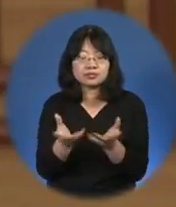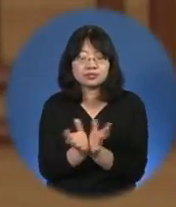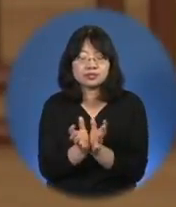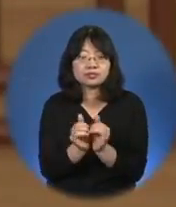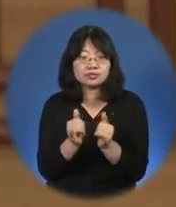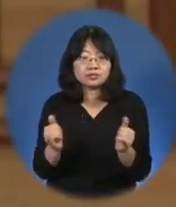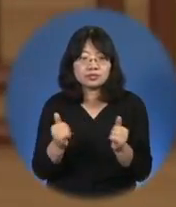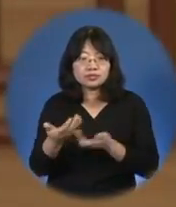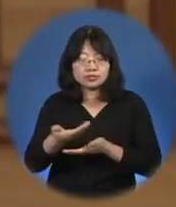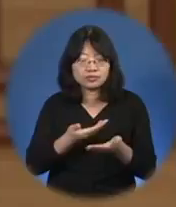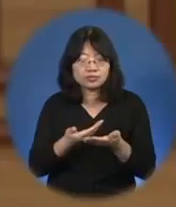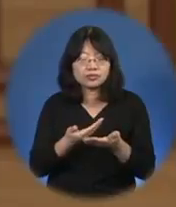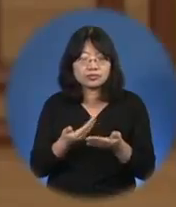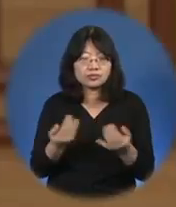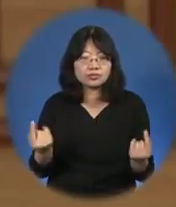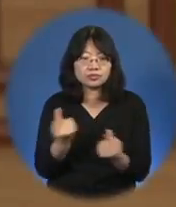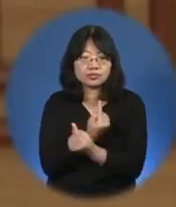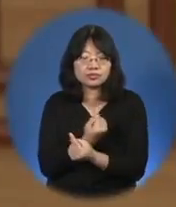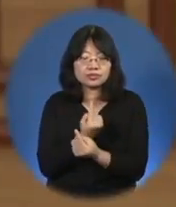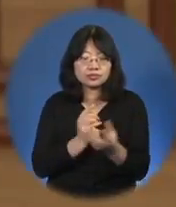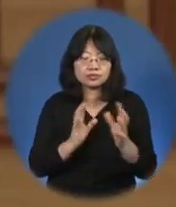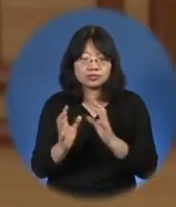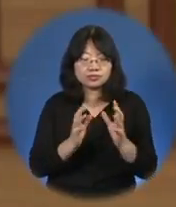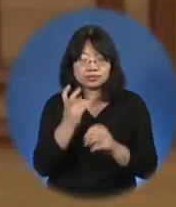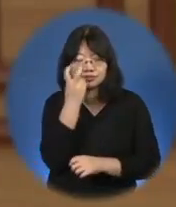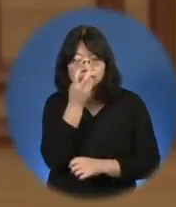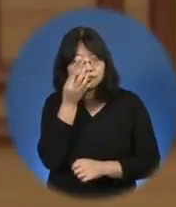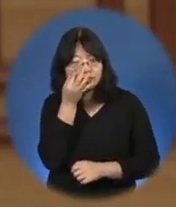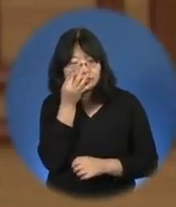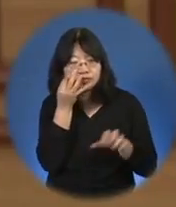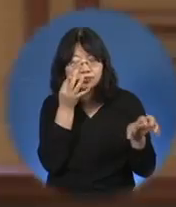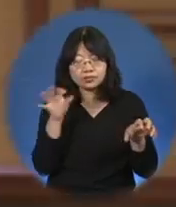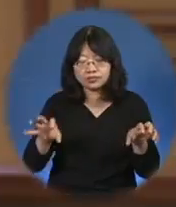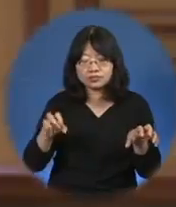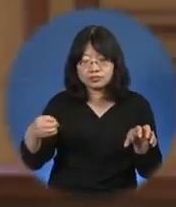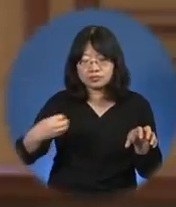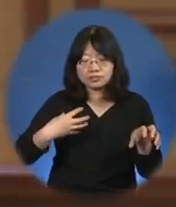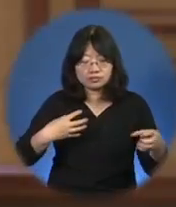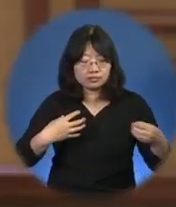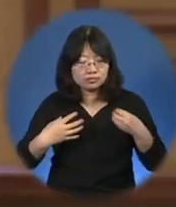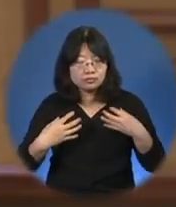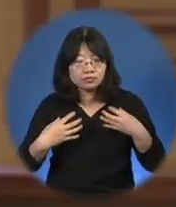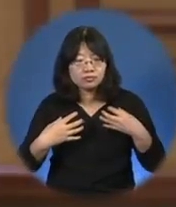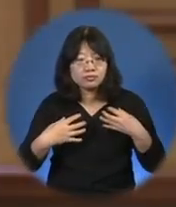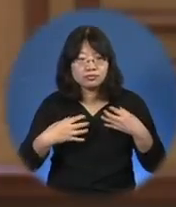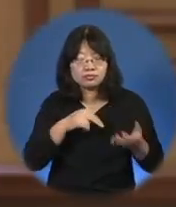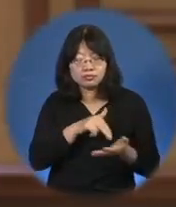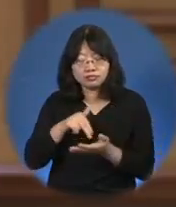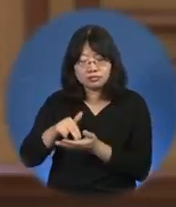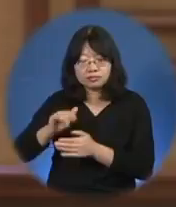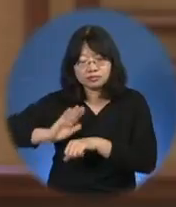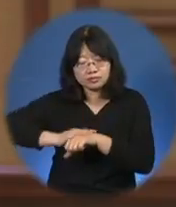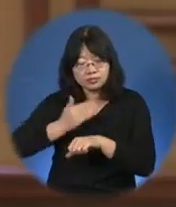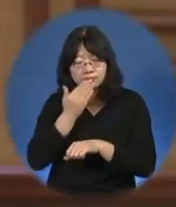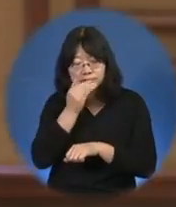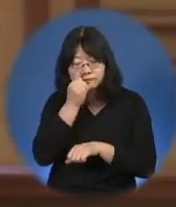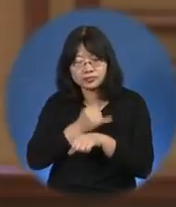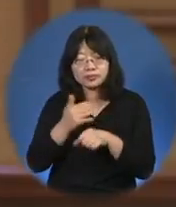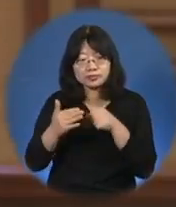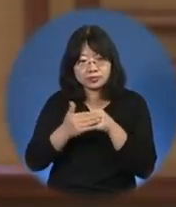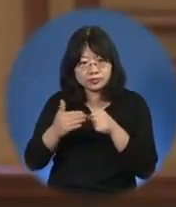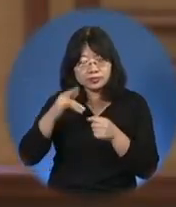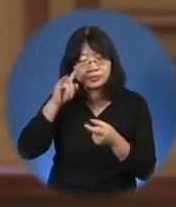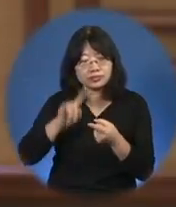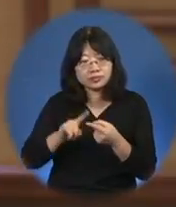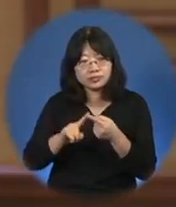분들이 그 교차 토론하는 것은 지켜보고 그 양쪽 답변이 양쪽 입장에서 볼 때는 좀 잘못된 답변일 그렇습니다. 수도 있으니까 예, 그건